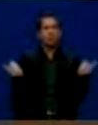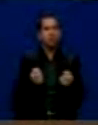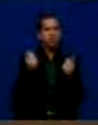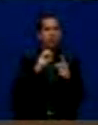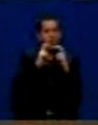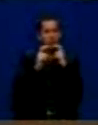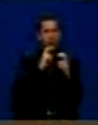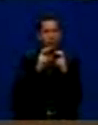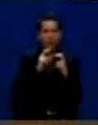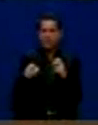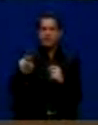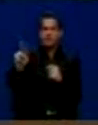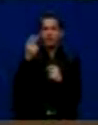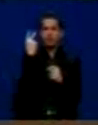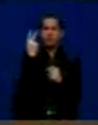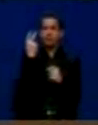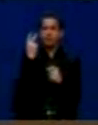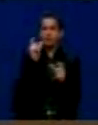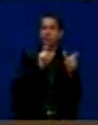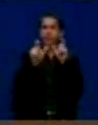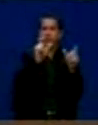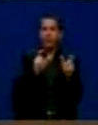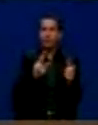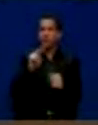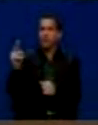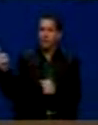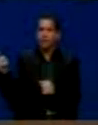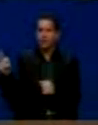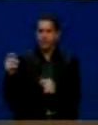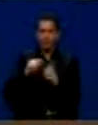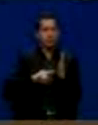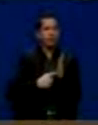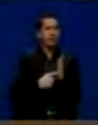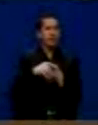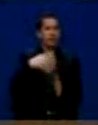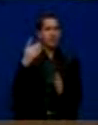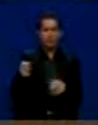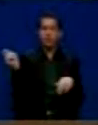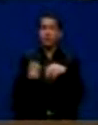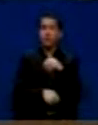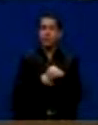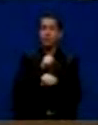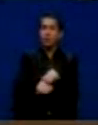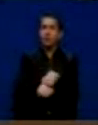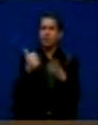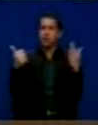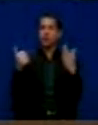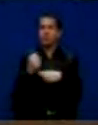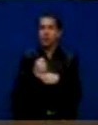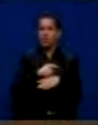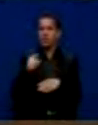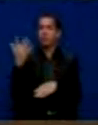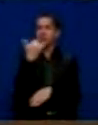komunikimit, thret ose nxit të tjerët, kështu thuhet në pikën 4, dënohet me burgim prej 6 muaj deri në 5